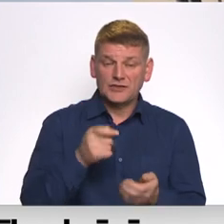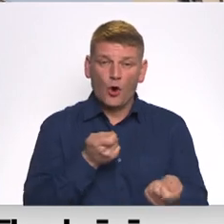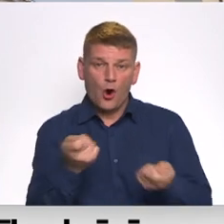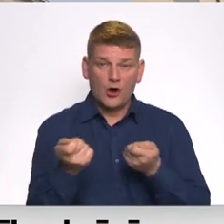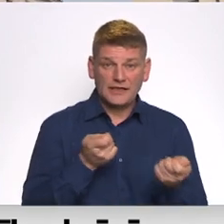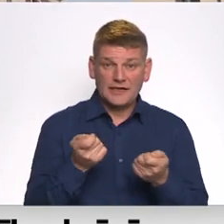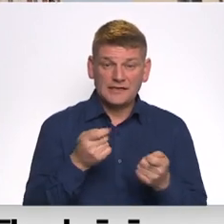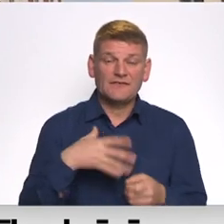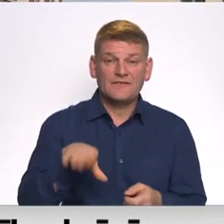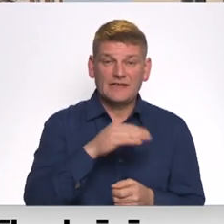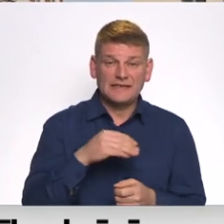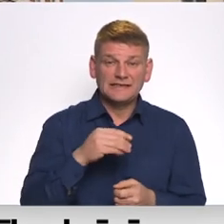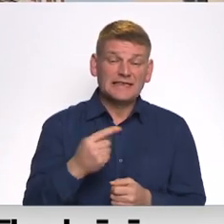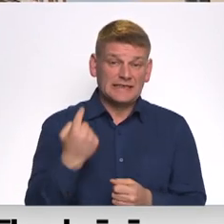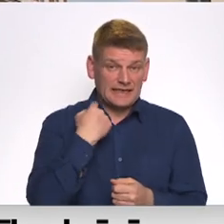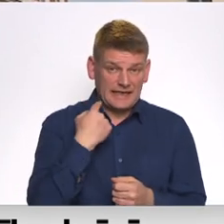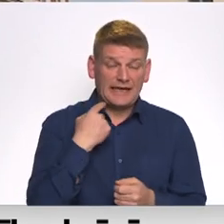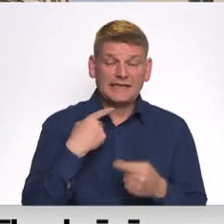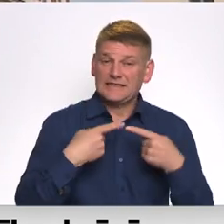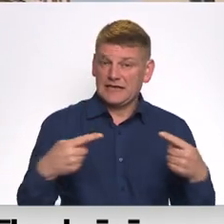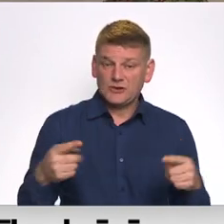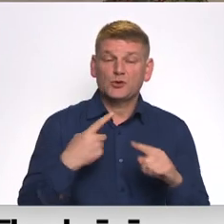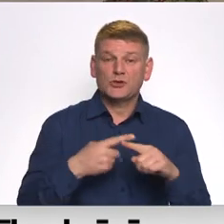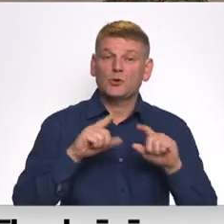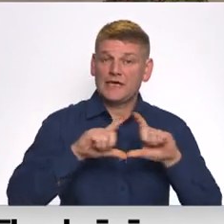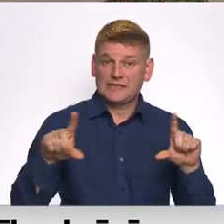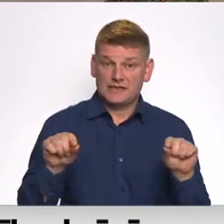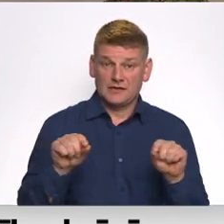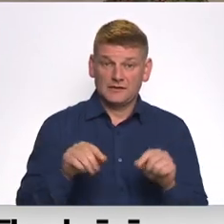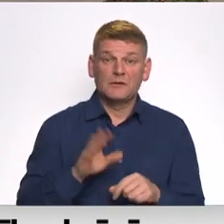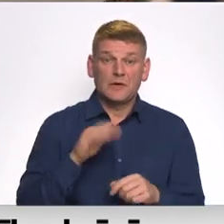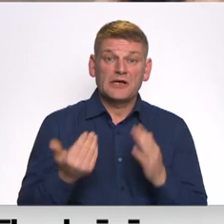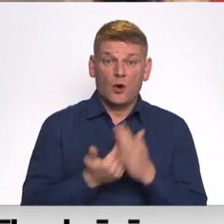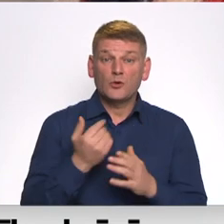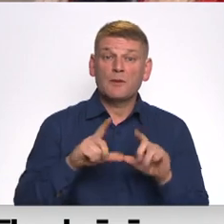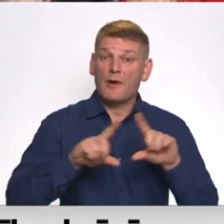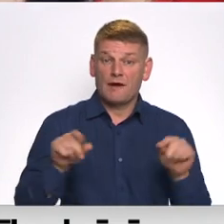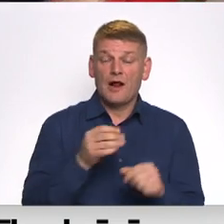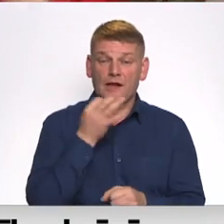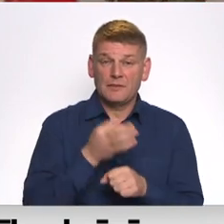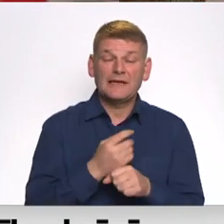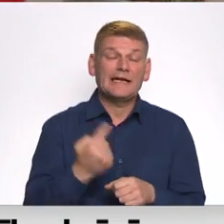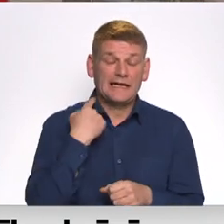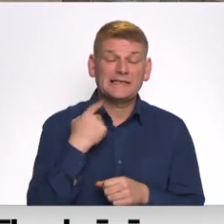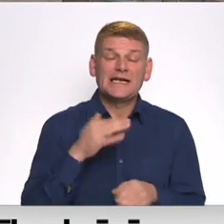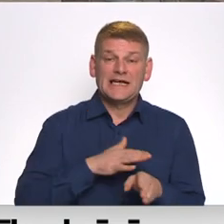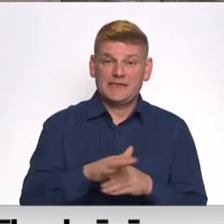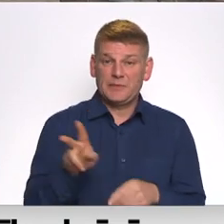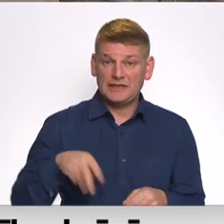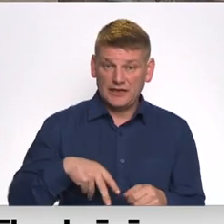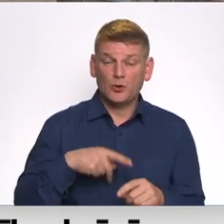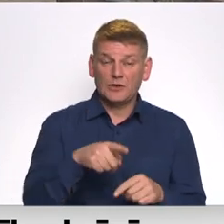koordinēs visas galvaspilsētas resursus un iestādes. Par jauno pārvaldi atbildēs Rīgas izpildu direktors un